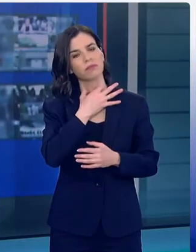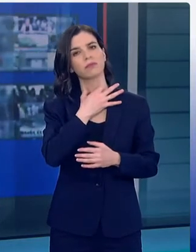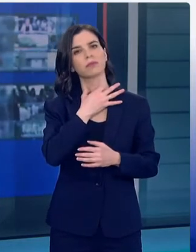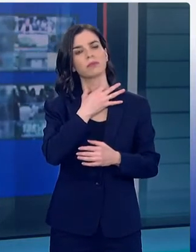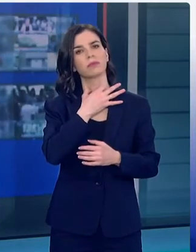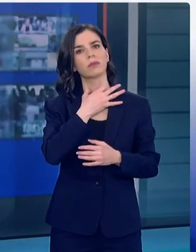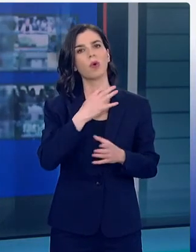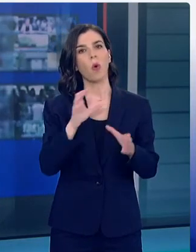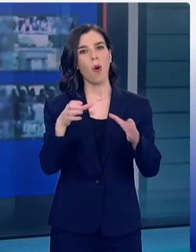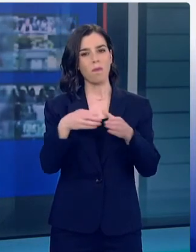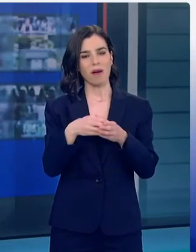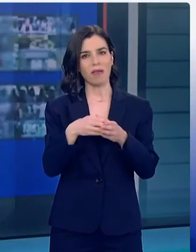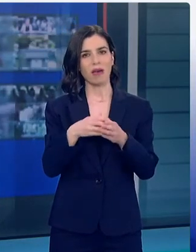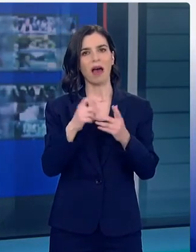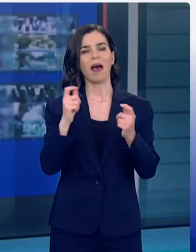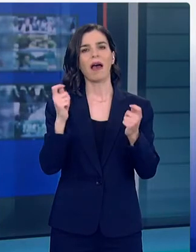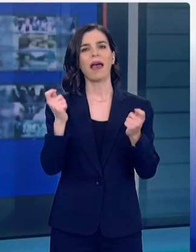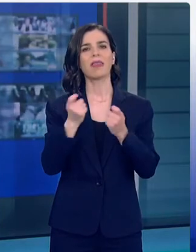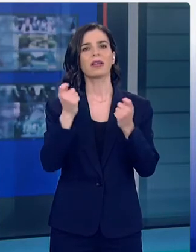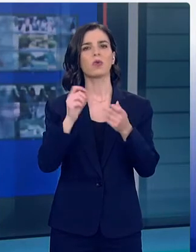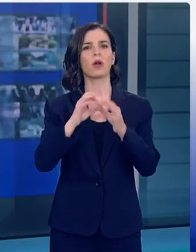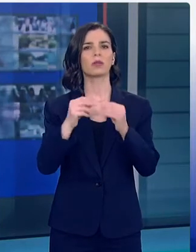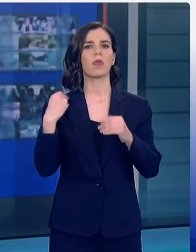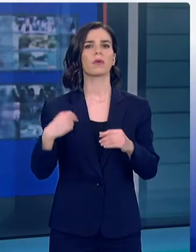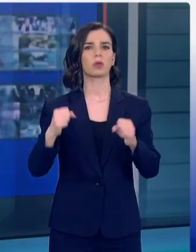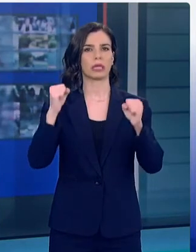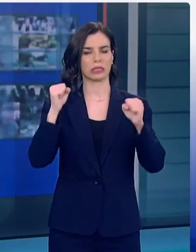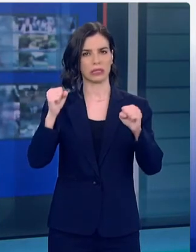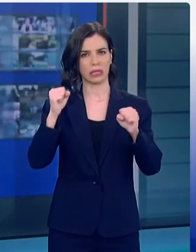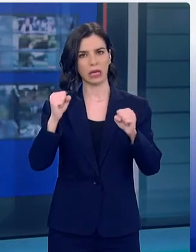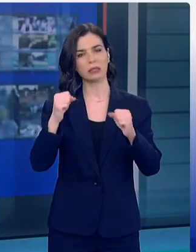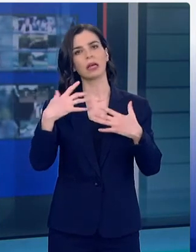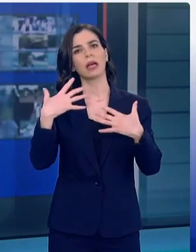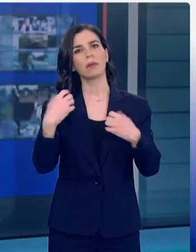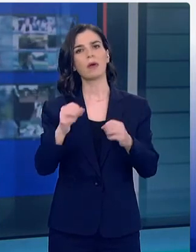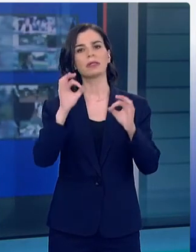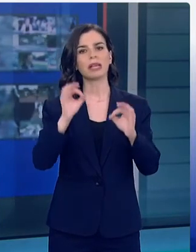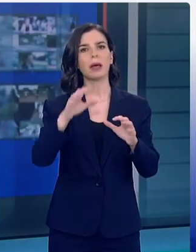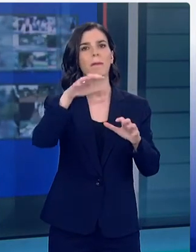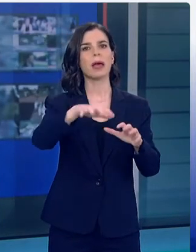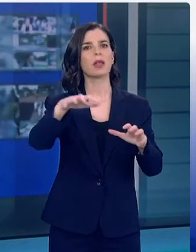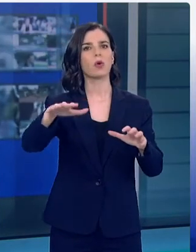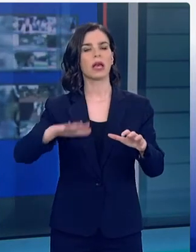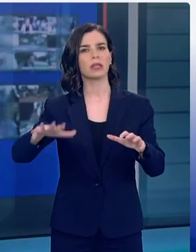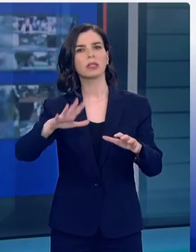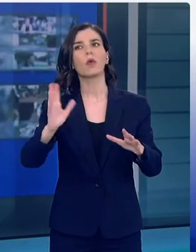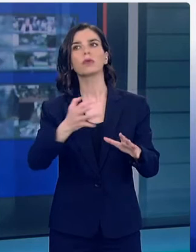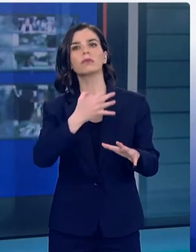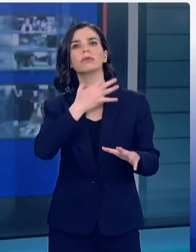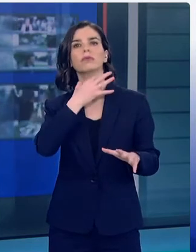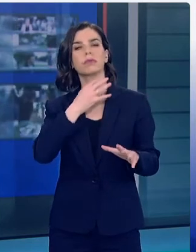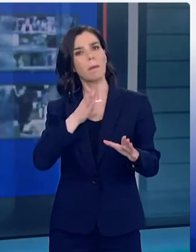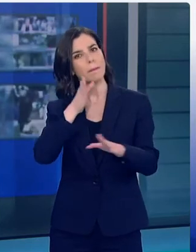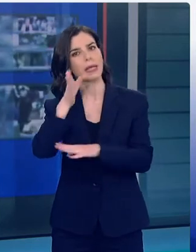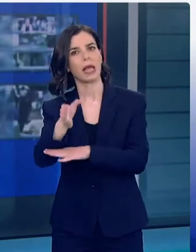συμβαίνει αυτό, κλιμάκια του Εθνικού Οργανισμού Δημόσιας Υγείας βρίσκονται σε συγκεκριμένες περιοχές ή οπουδήποτε χρειαστεί προκειμένου